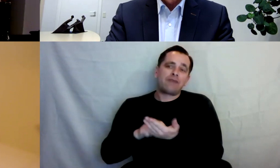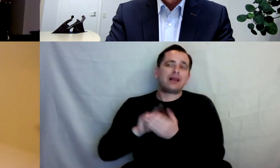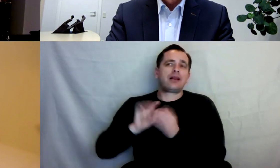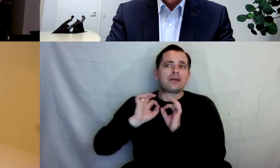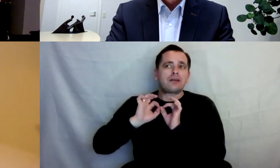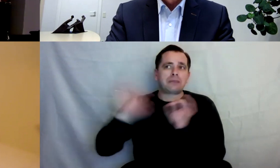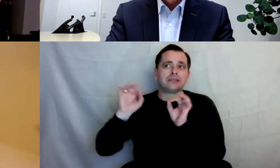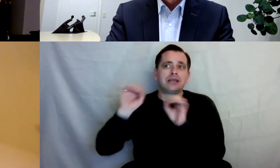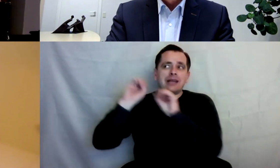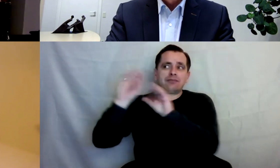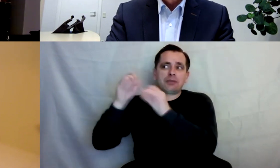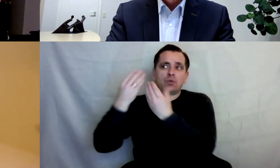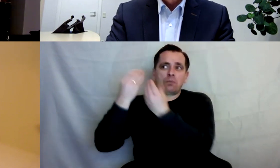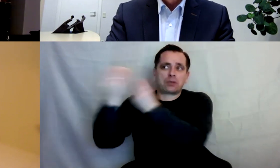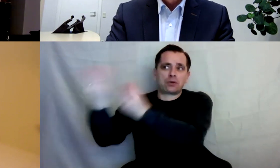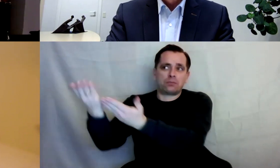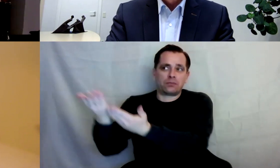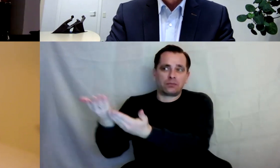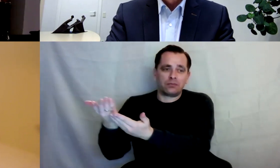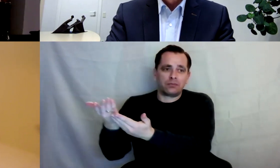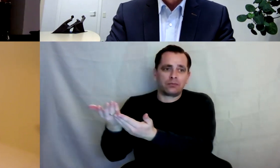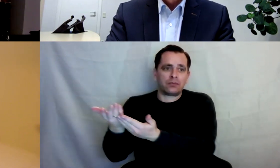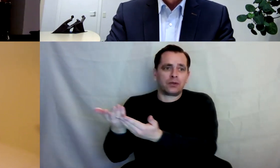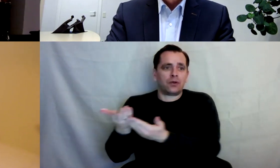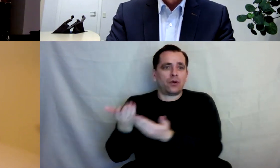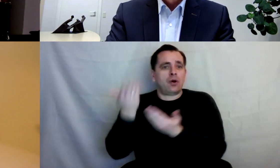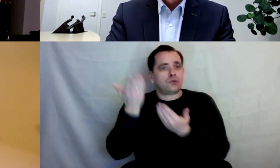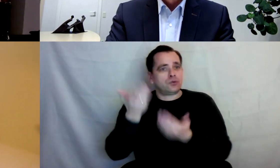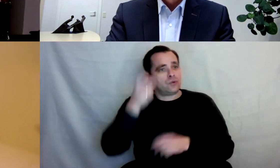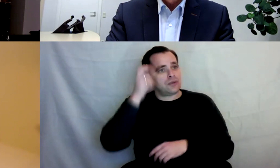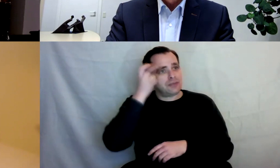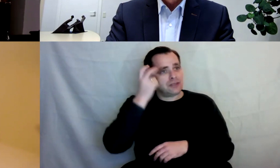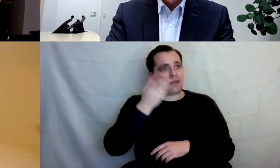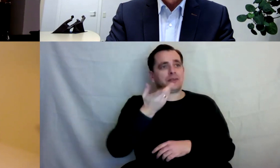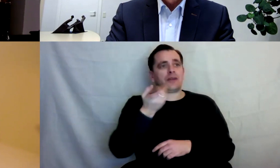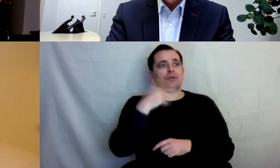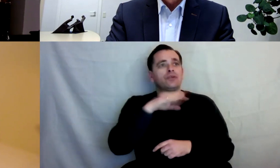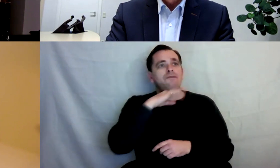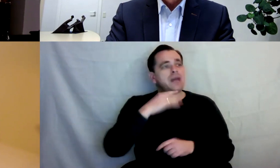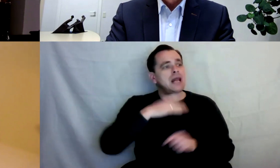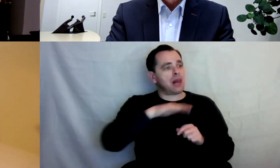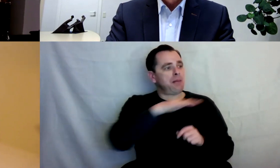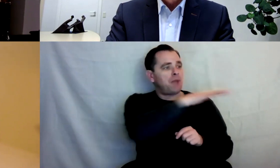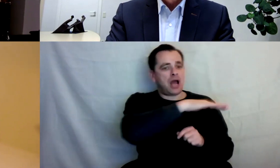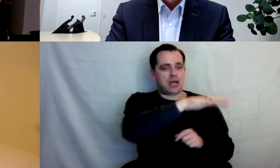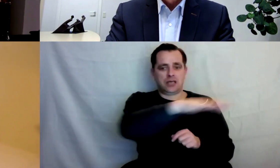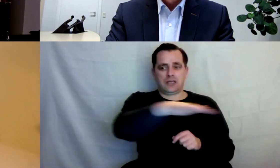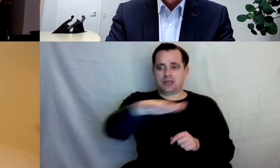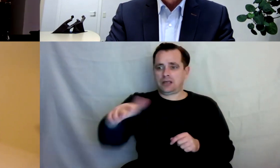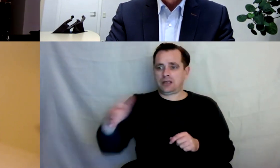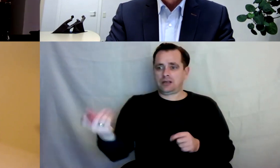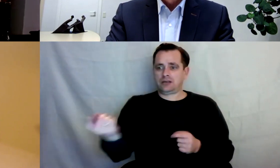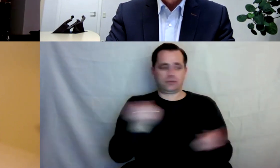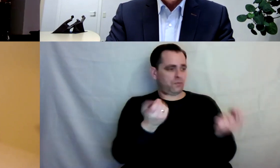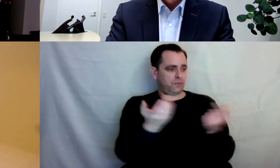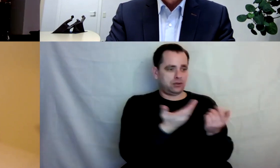großes. Da sind WissenschaftlerInnen, die an den verschiedenen Bereichen wirklich auch sehr hart arbeiten. Da gibt es die